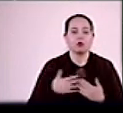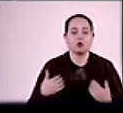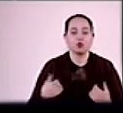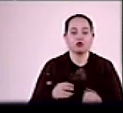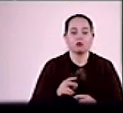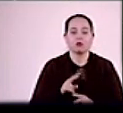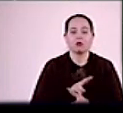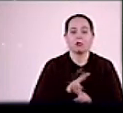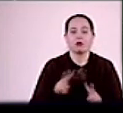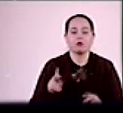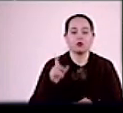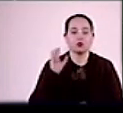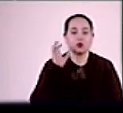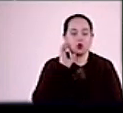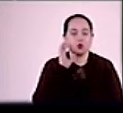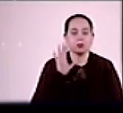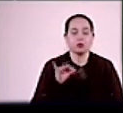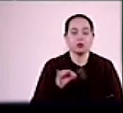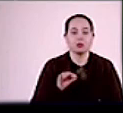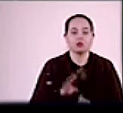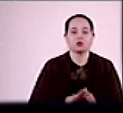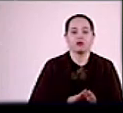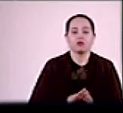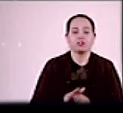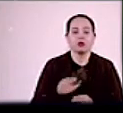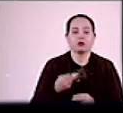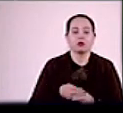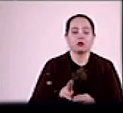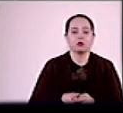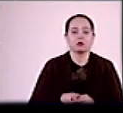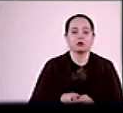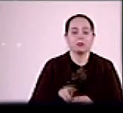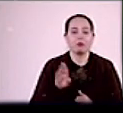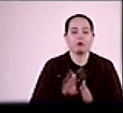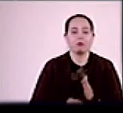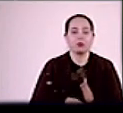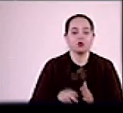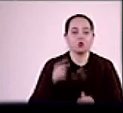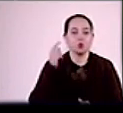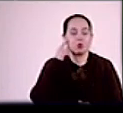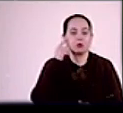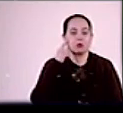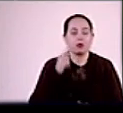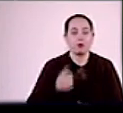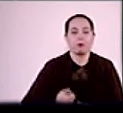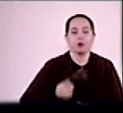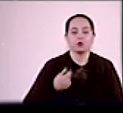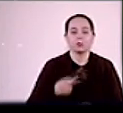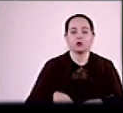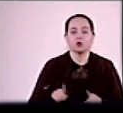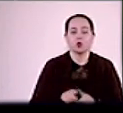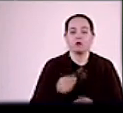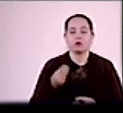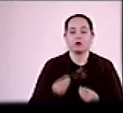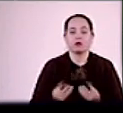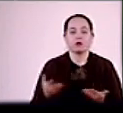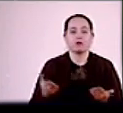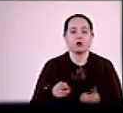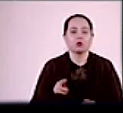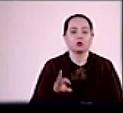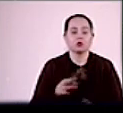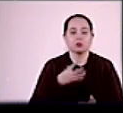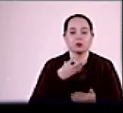хочет никого слушать и совершает эти безумные поступки. словно играет в